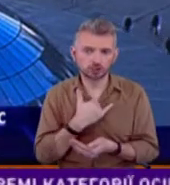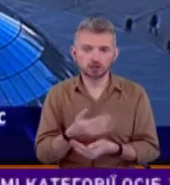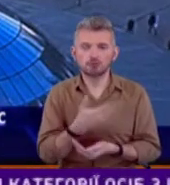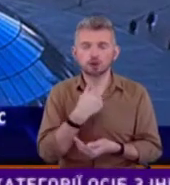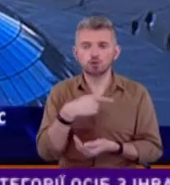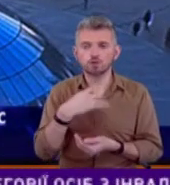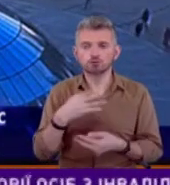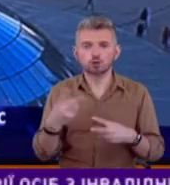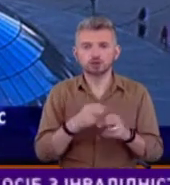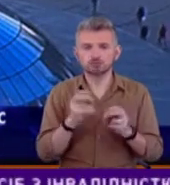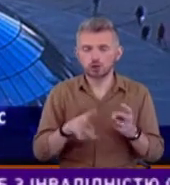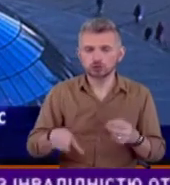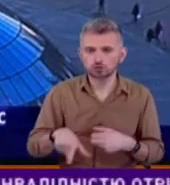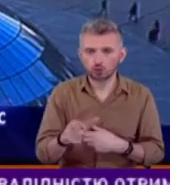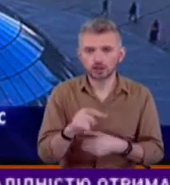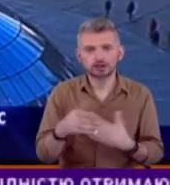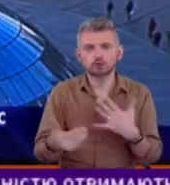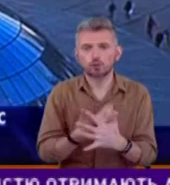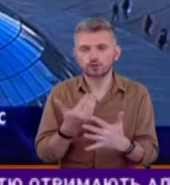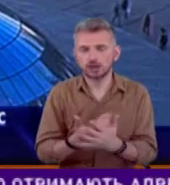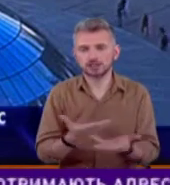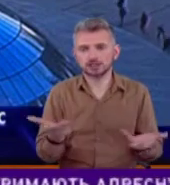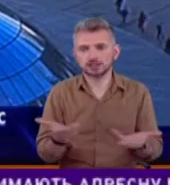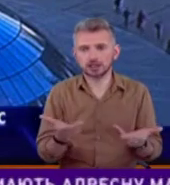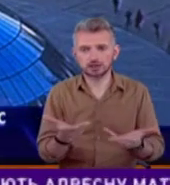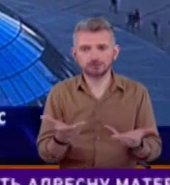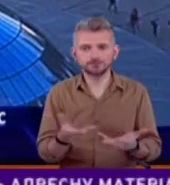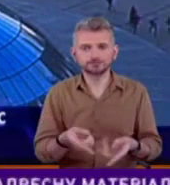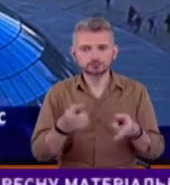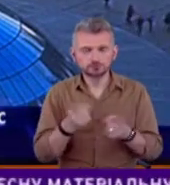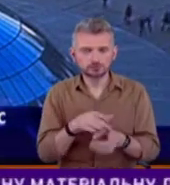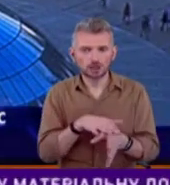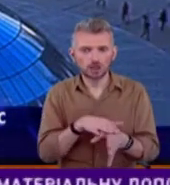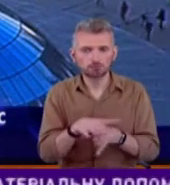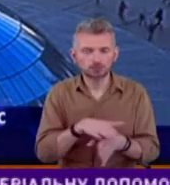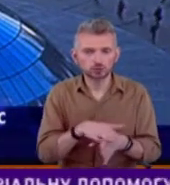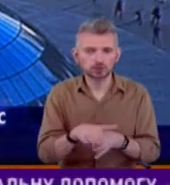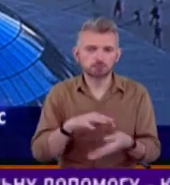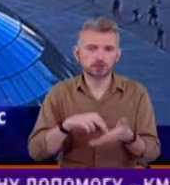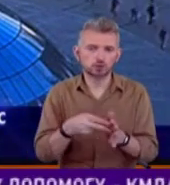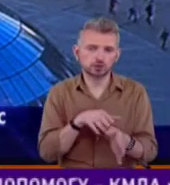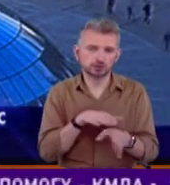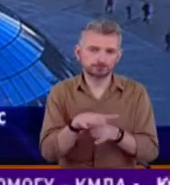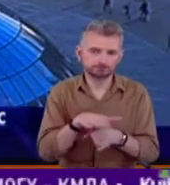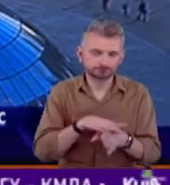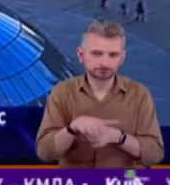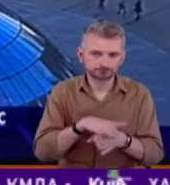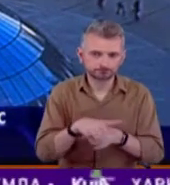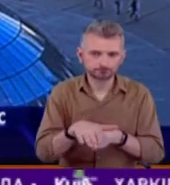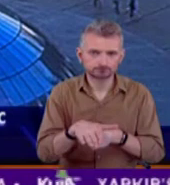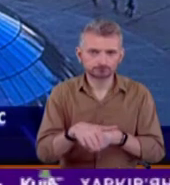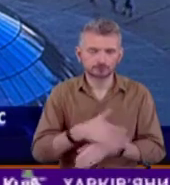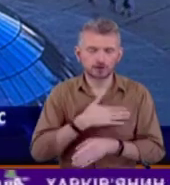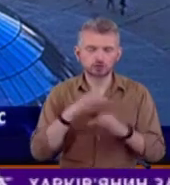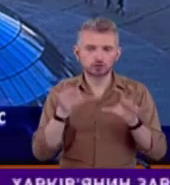говоримо за безпеку на дорогах і за новації, які насправді імплементуються чи плануються до імплементації